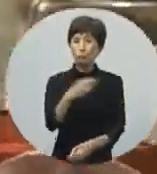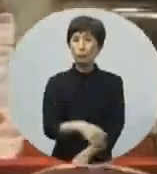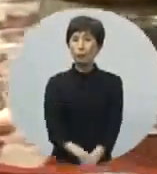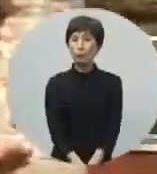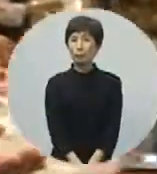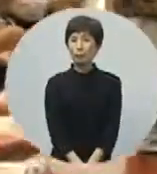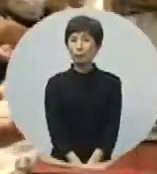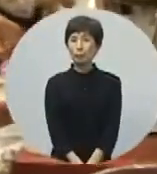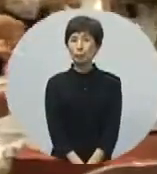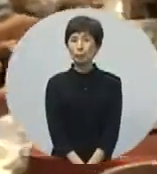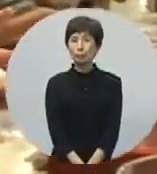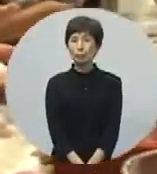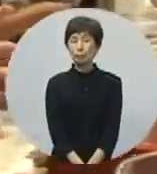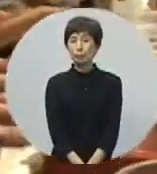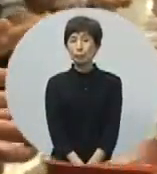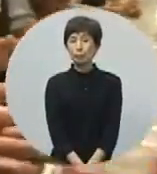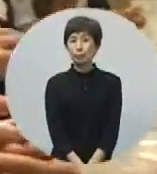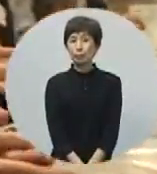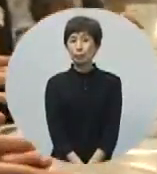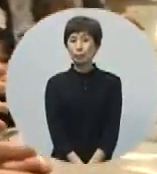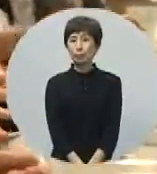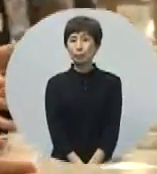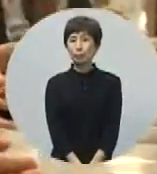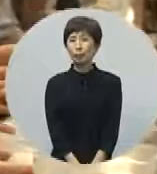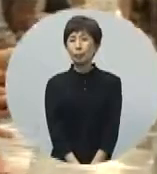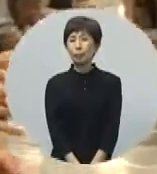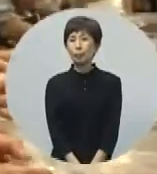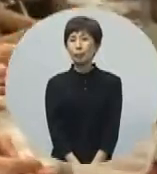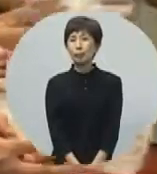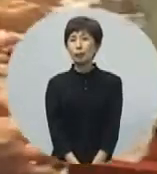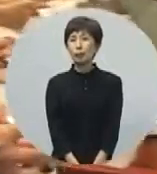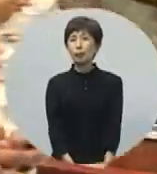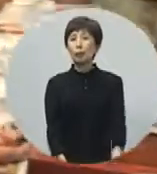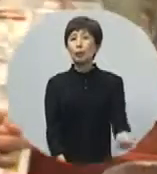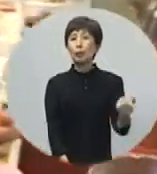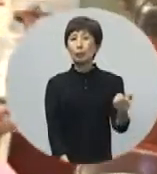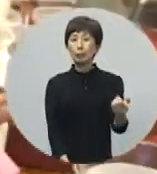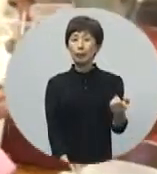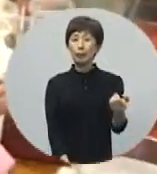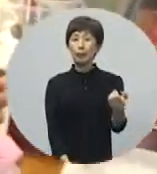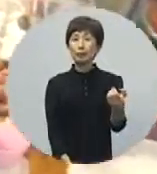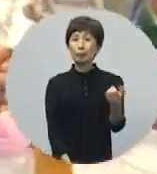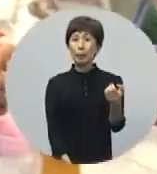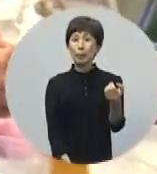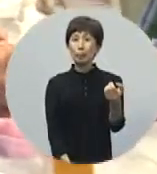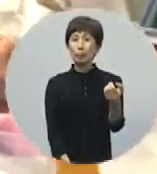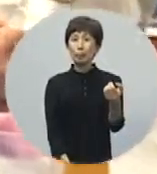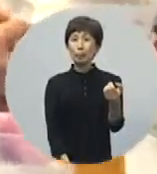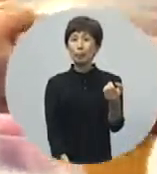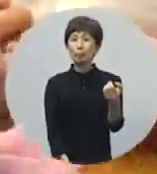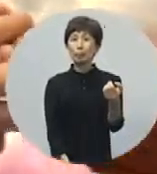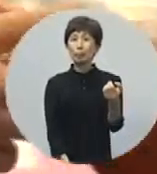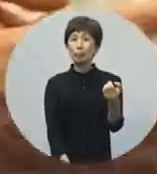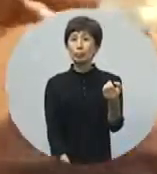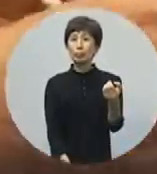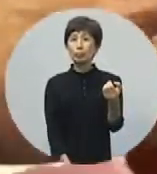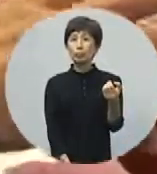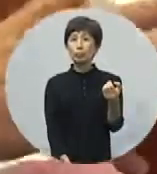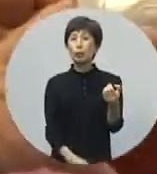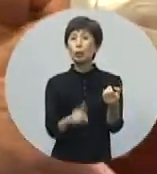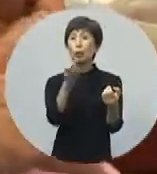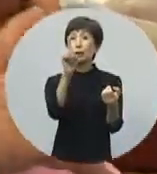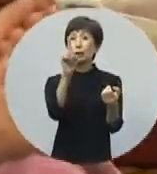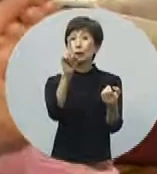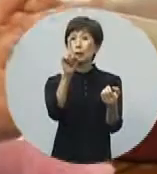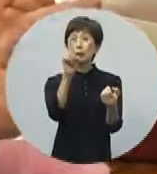。 ハサミです。親指で鳴らします。同じですよね。はい、一回人差